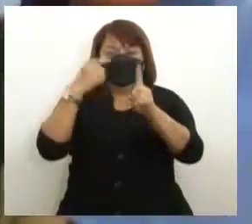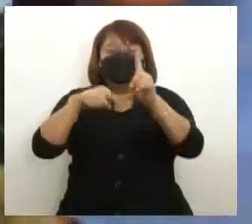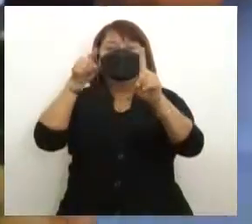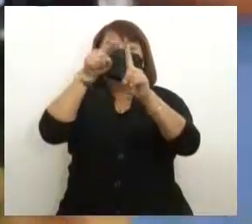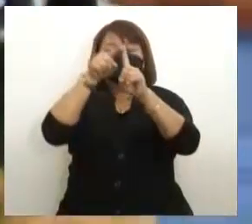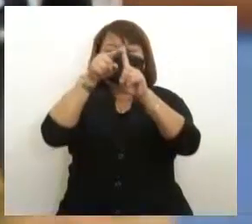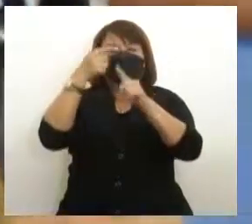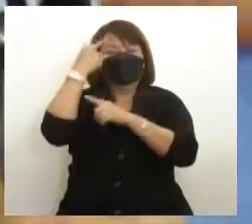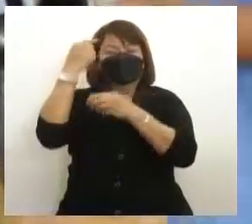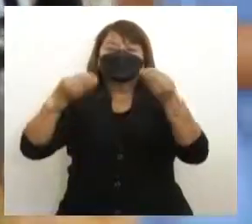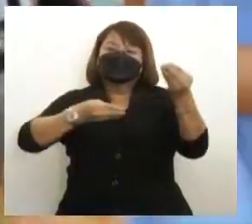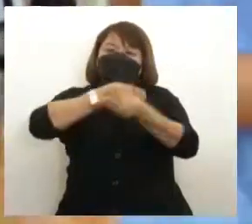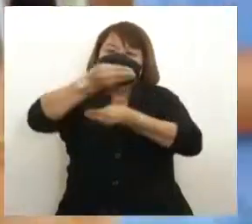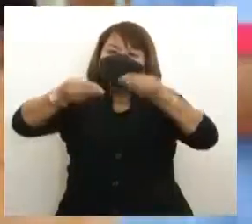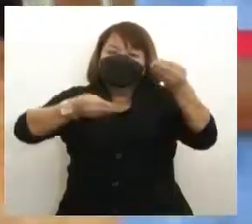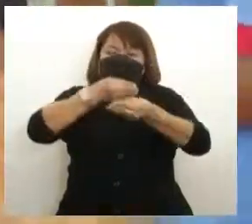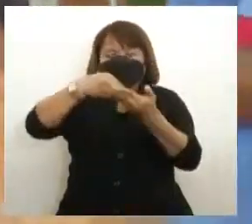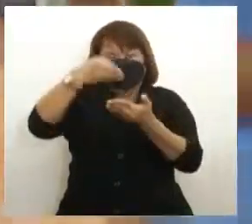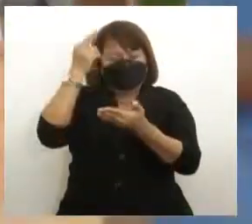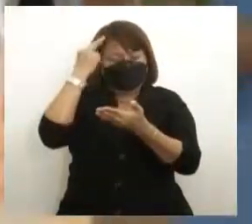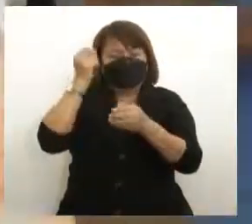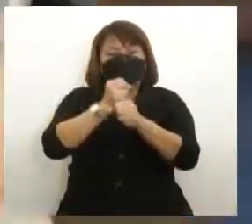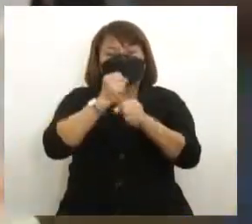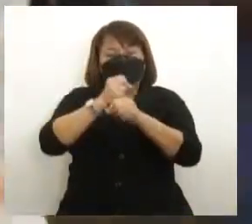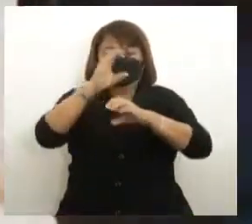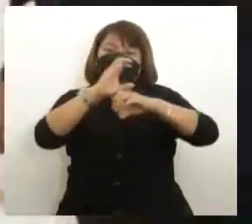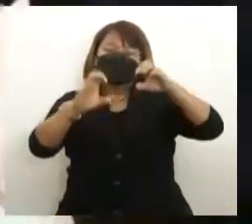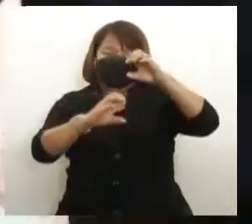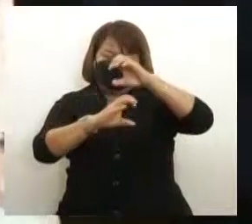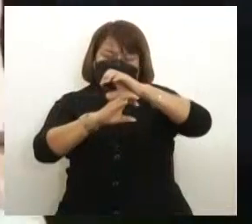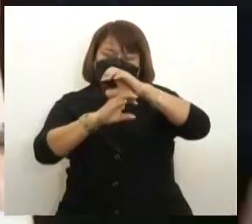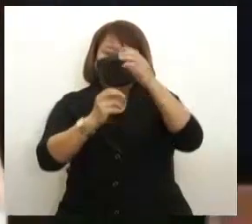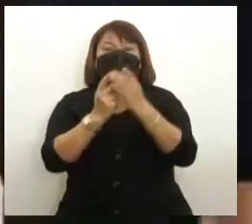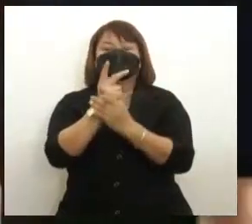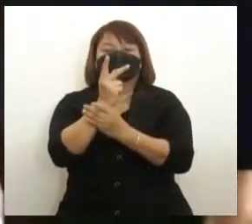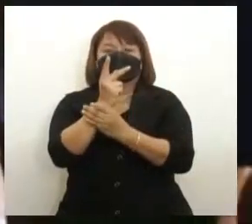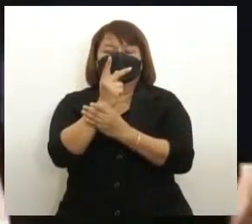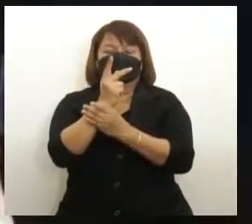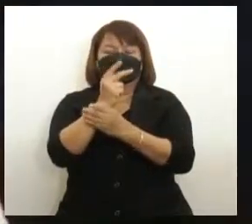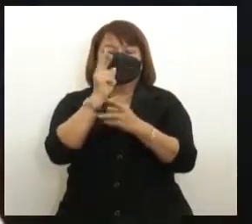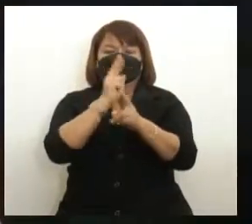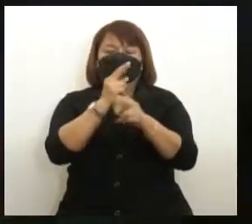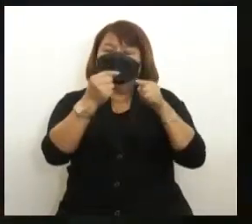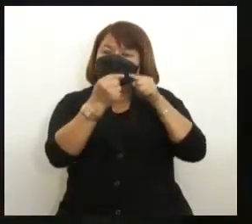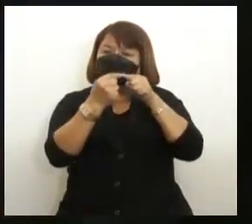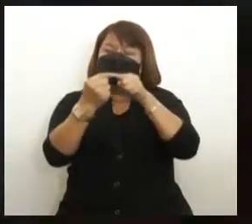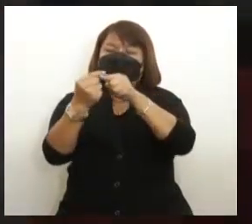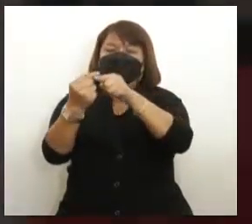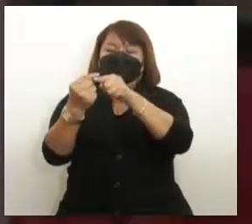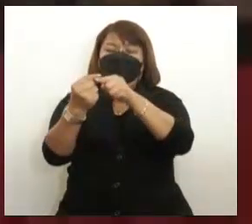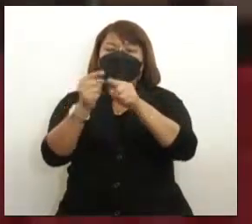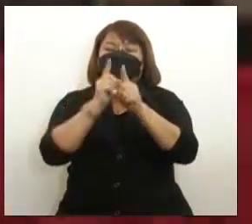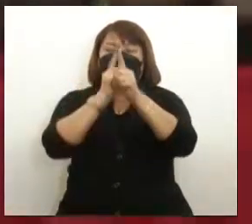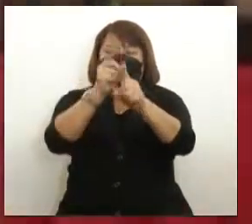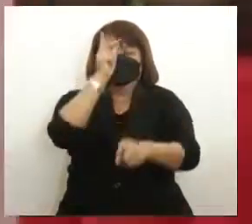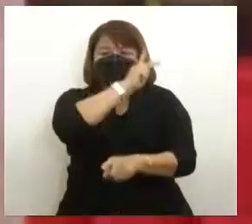ค์เพื่อเป็นการแลกเปลี่ยนเรียนรู้ในการดำเนินโครงการอารยะเกษตรสืบสานรักษาต่อยอดตามแนวพ